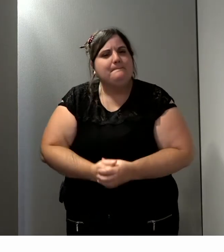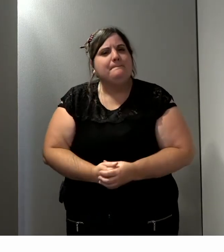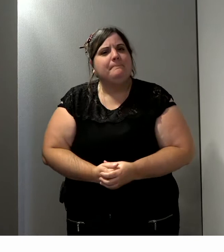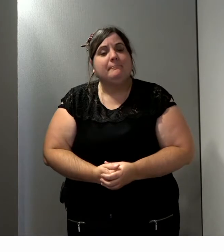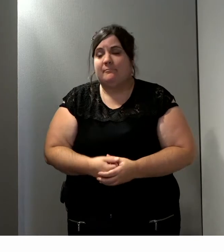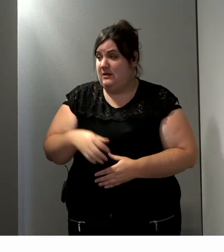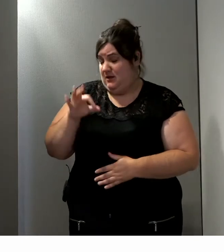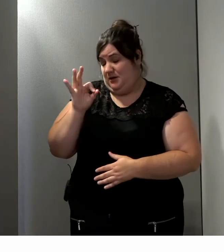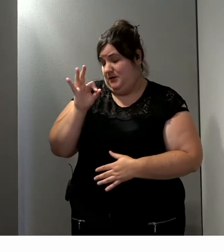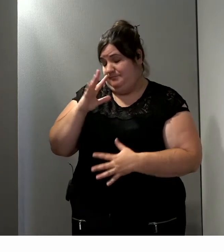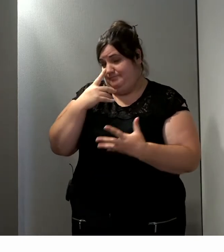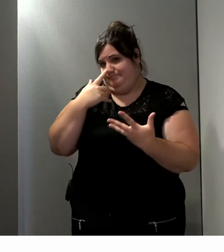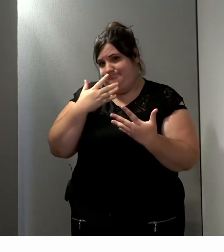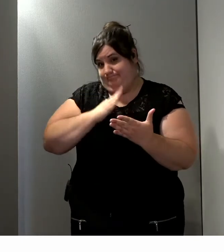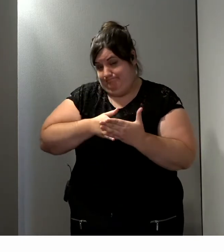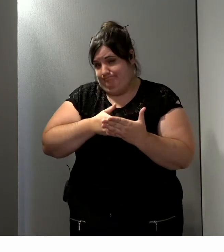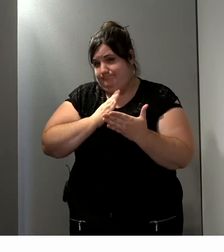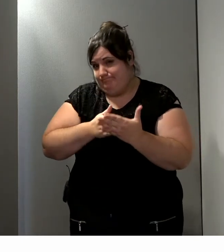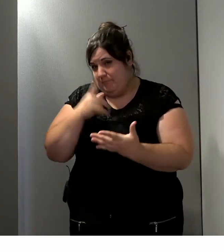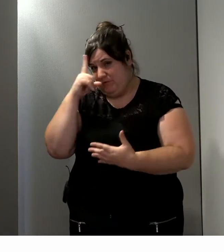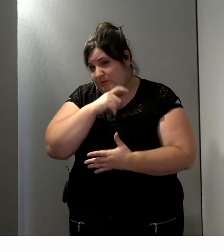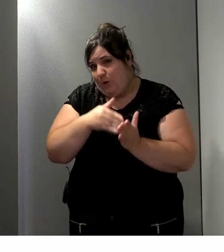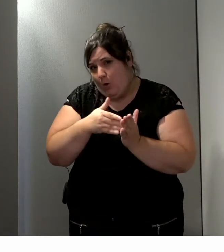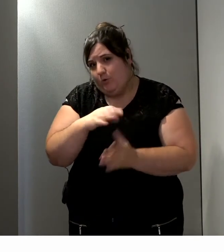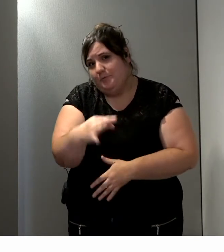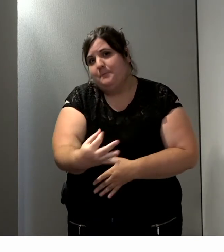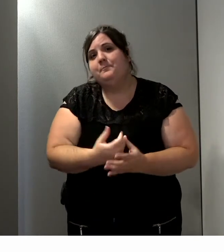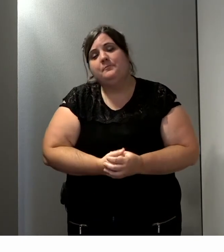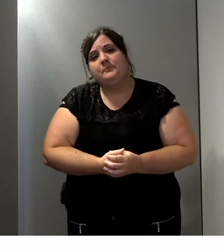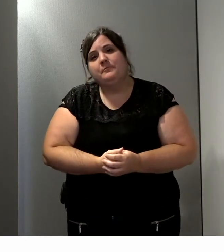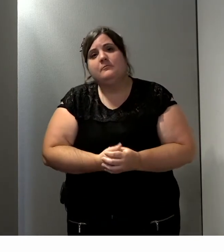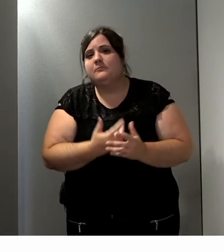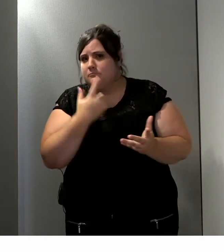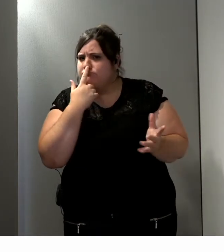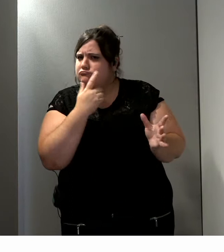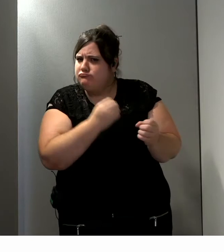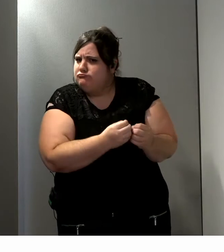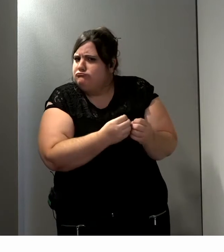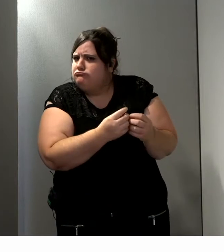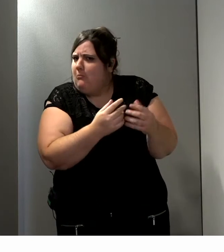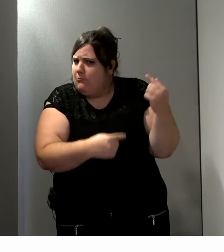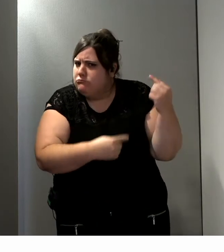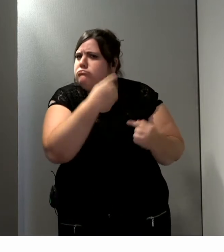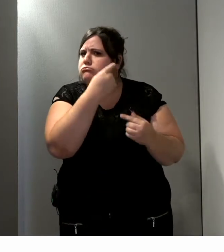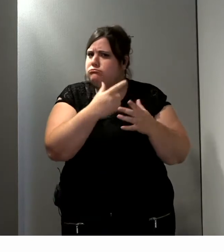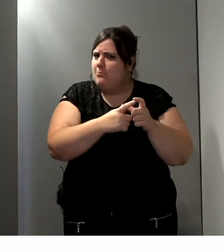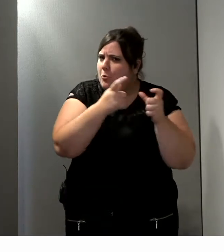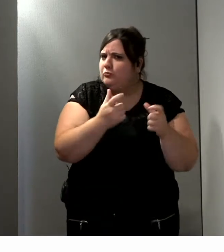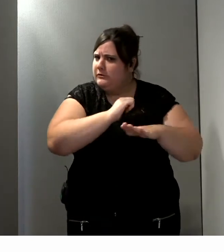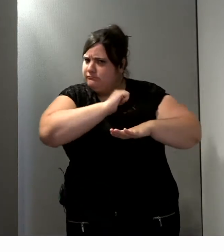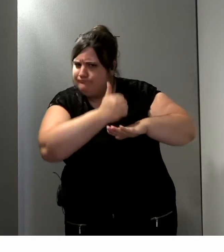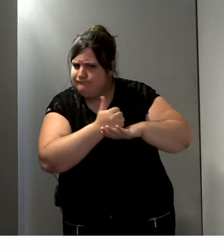Alors, elle reste une voie difficile pour les personnes en situation de handicap, même si elles sont quand même de plus en plus nombreuses